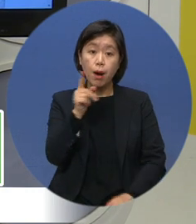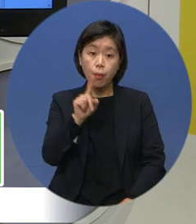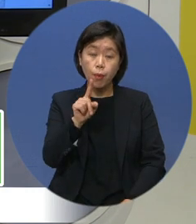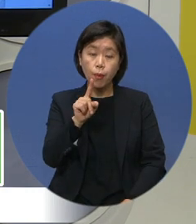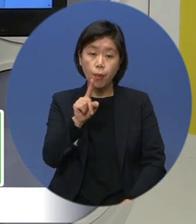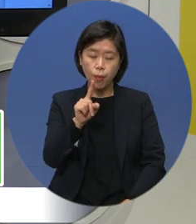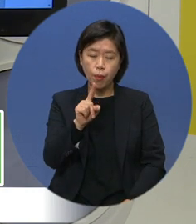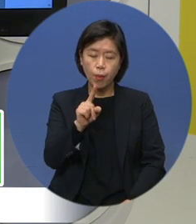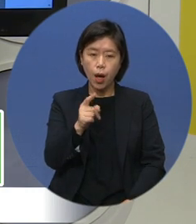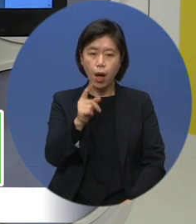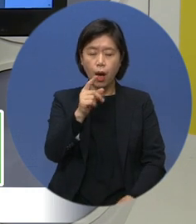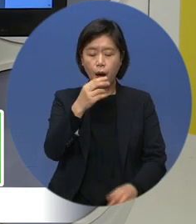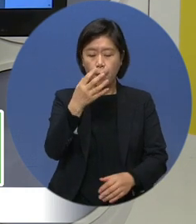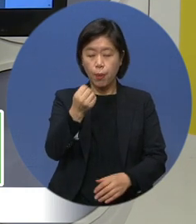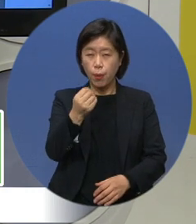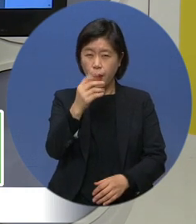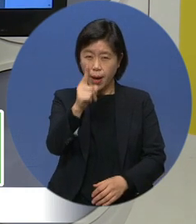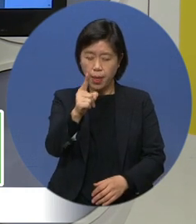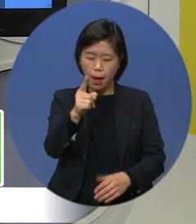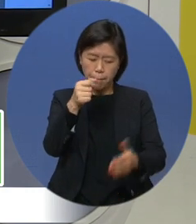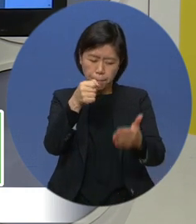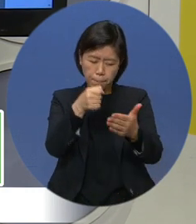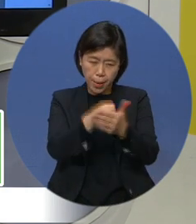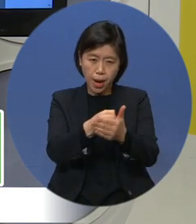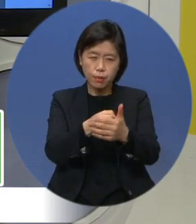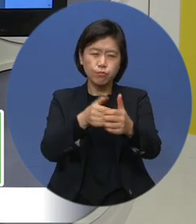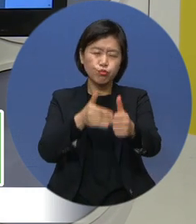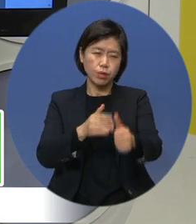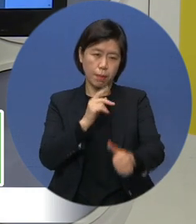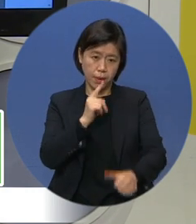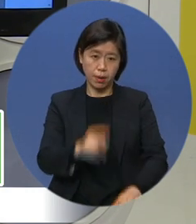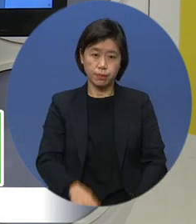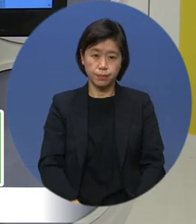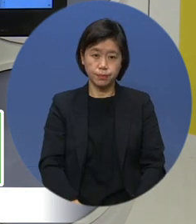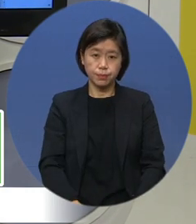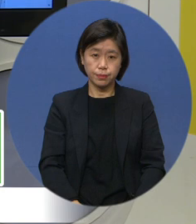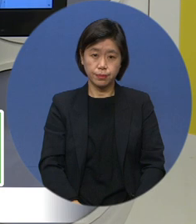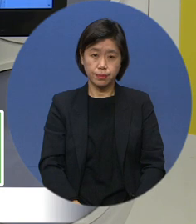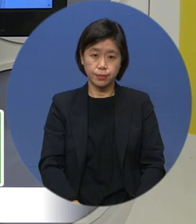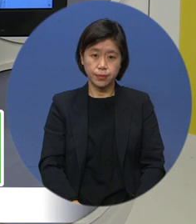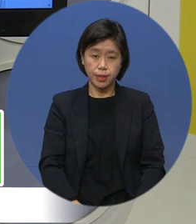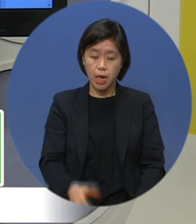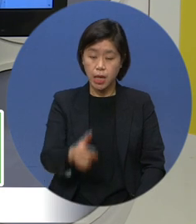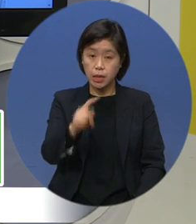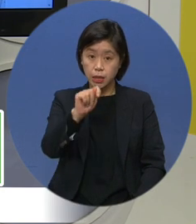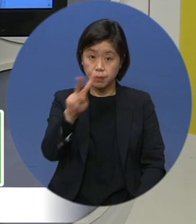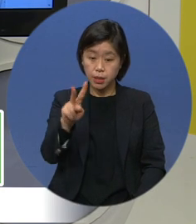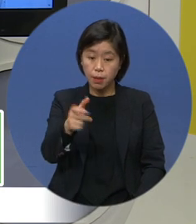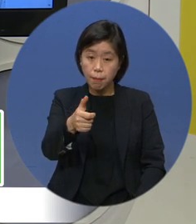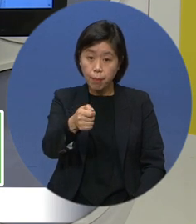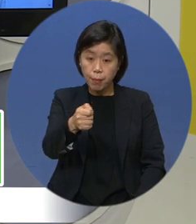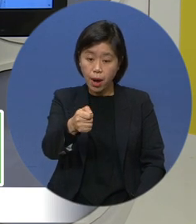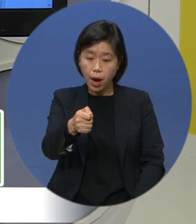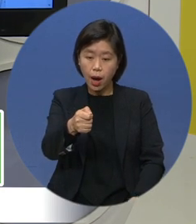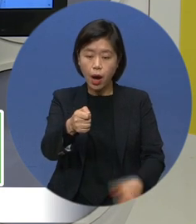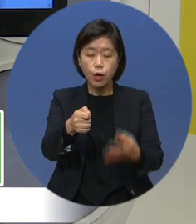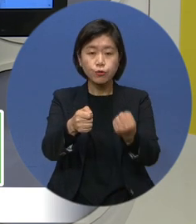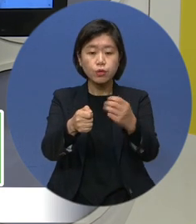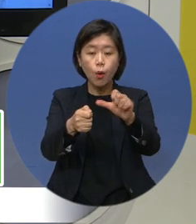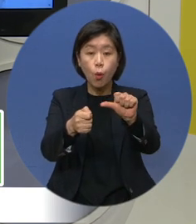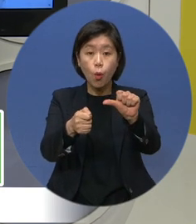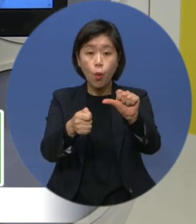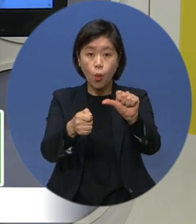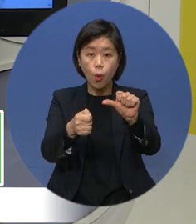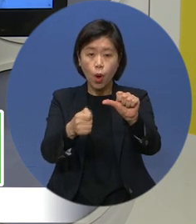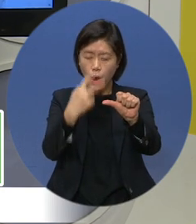되길 바란다 는 청원을 올렸습니다 청원 이는 대다수 tv 리모컨의 숫자 5위에 는 시각장애인을